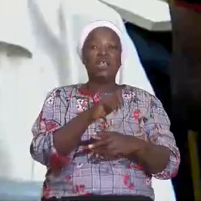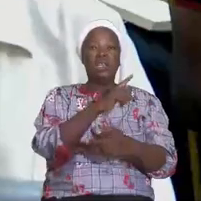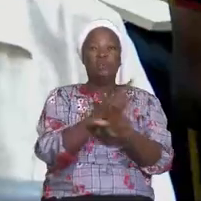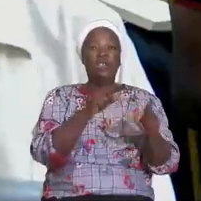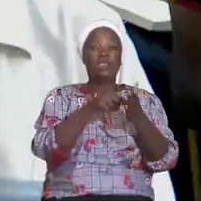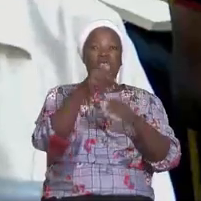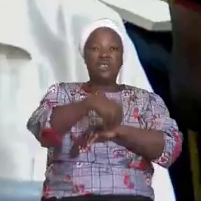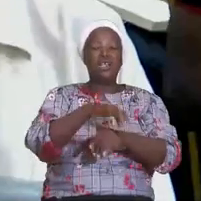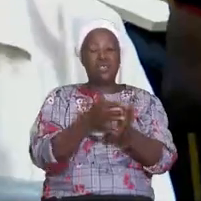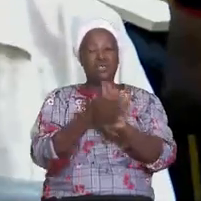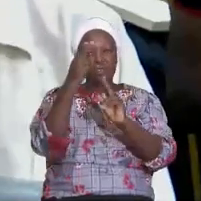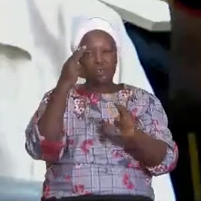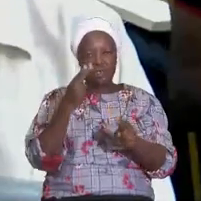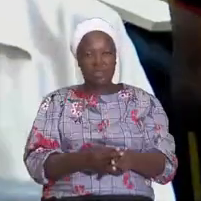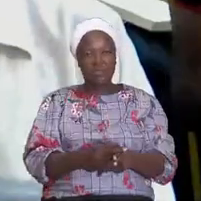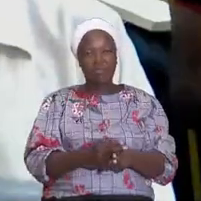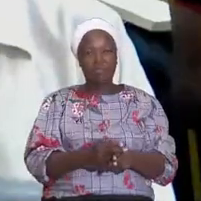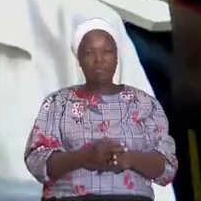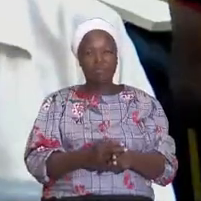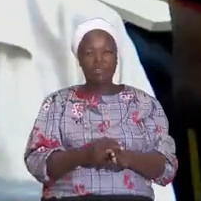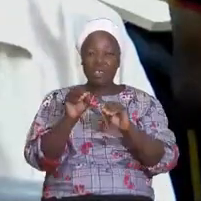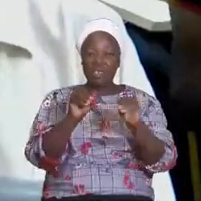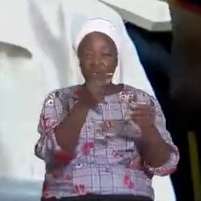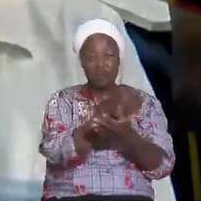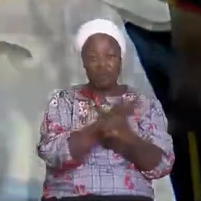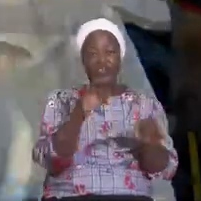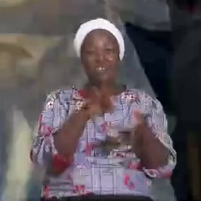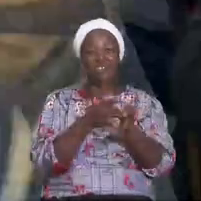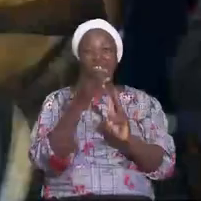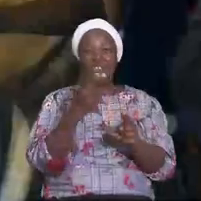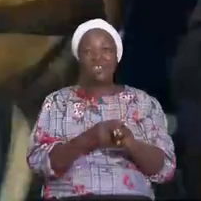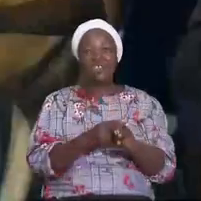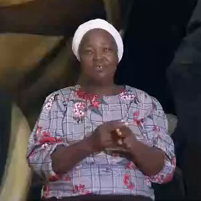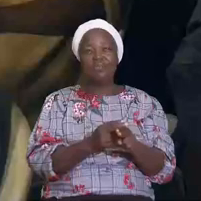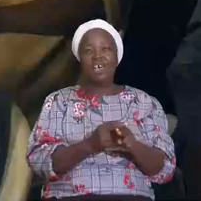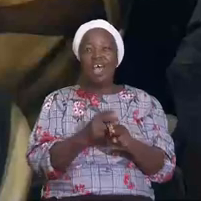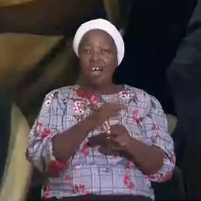Pour renvoyer libres, il va te renvoyer libre ce soir.